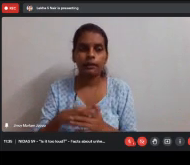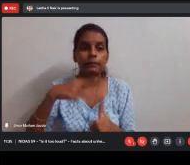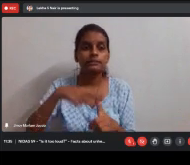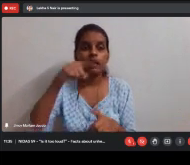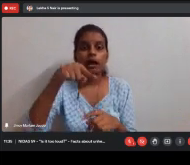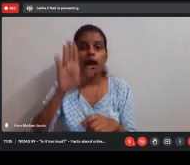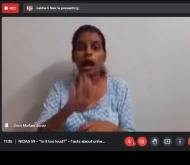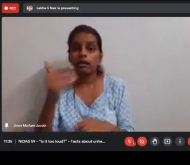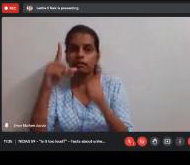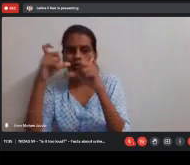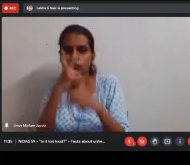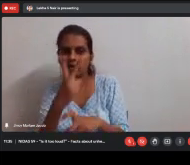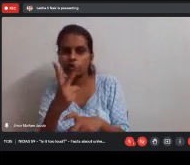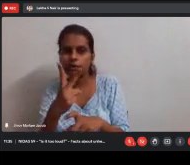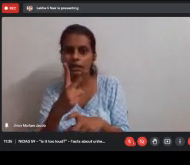ഇതിനെ കാണിക്കുന്നതെന്ന് വെച്ച് കഴിഞ്ഞാല്